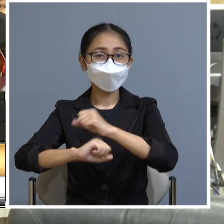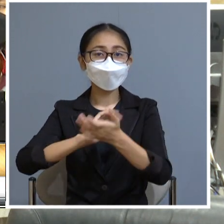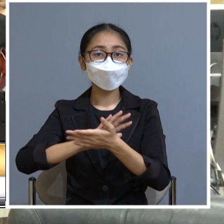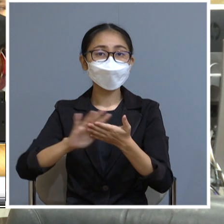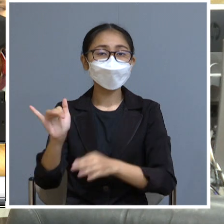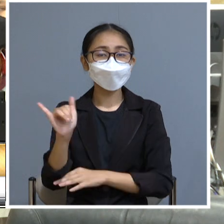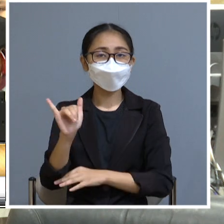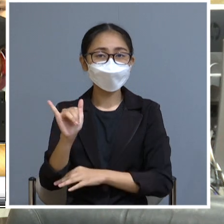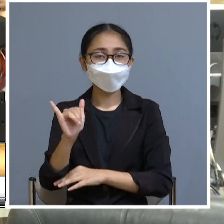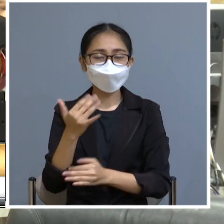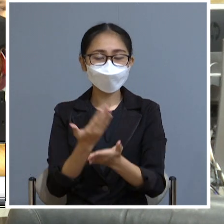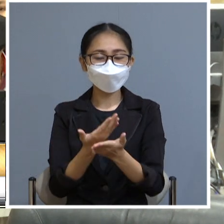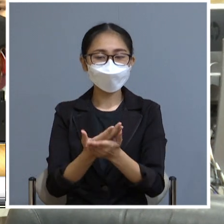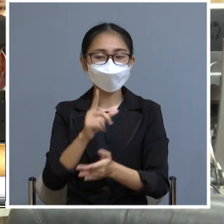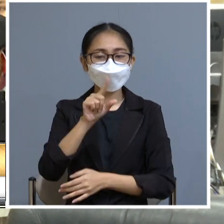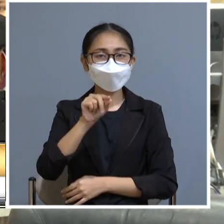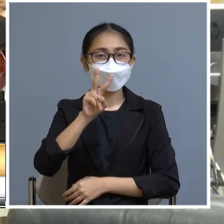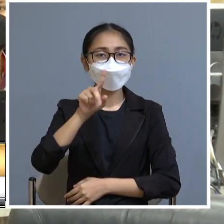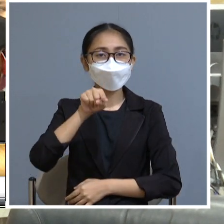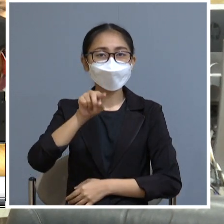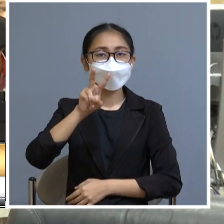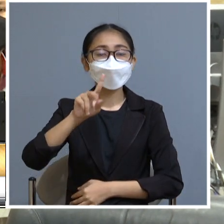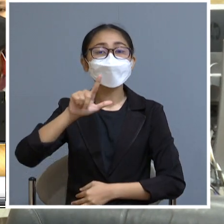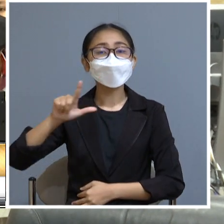ำนวน 22.2 ล้านบาท